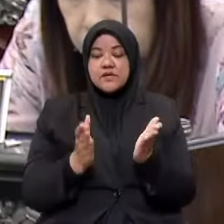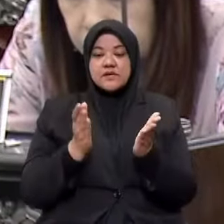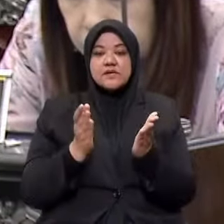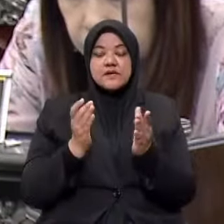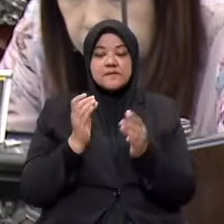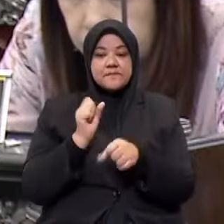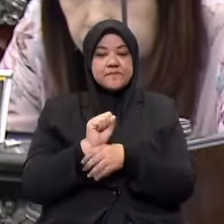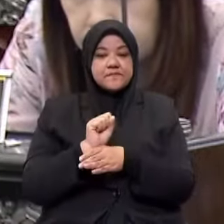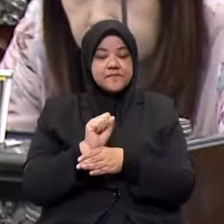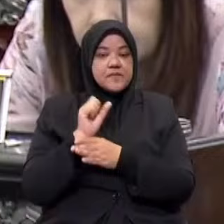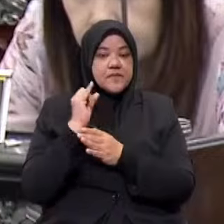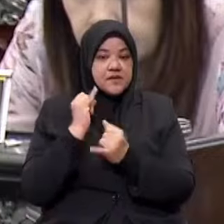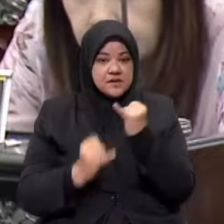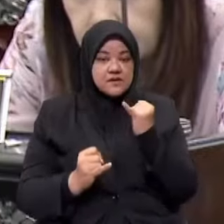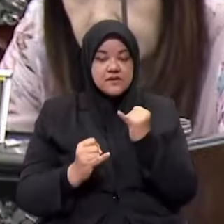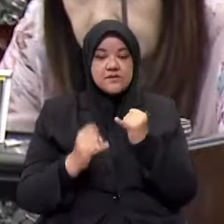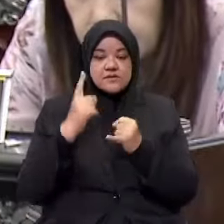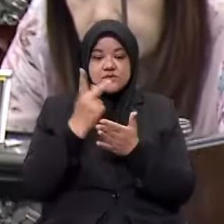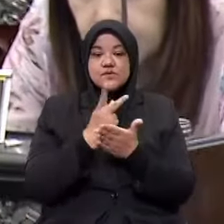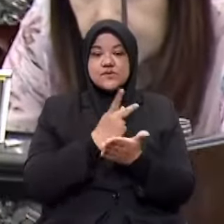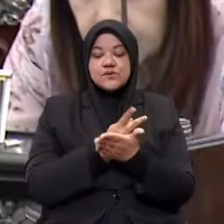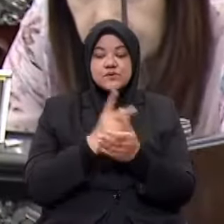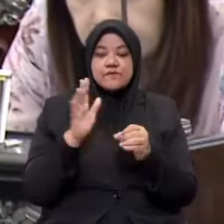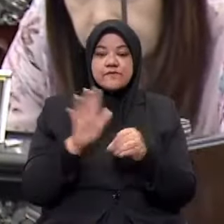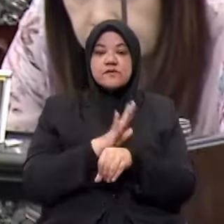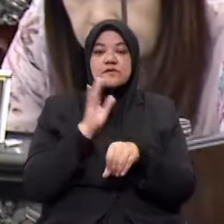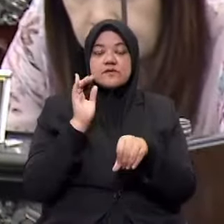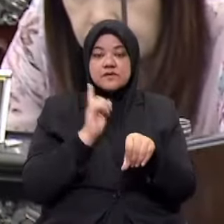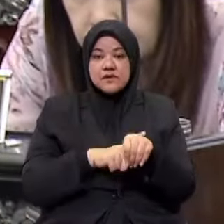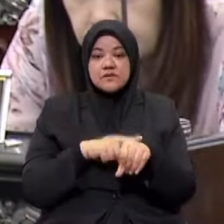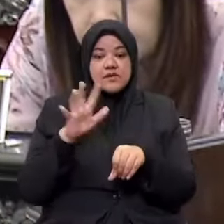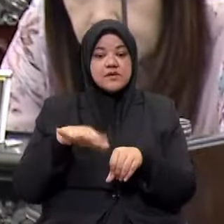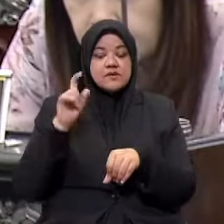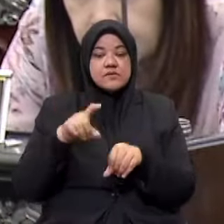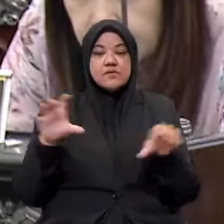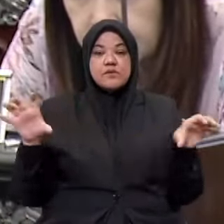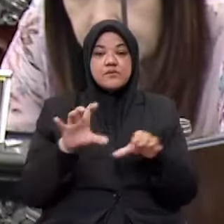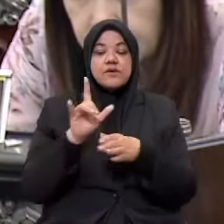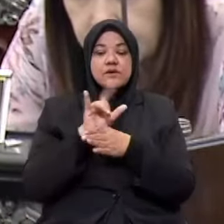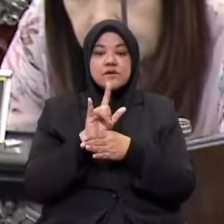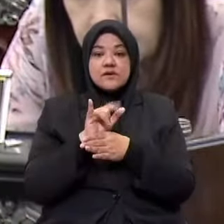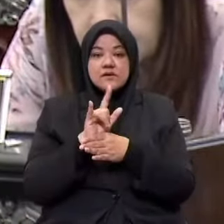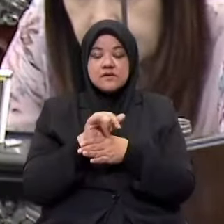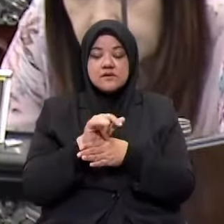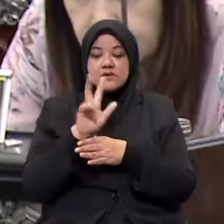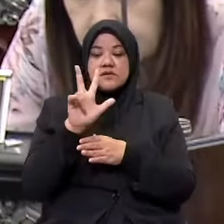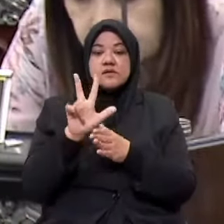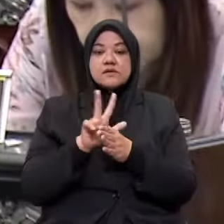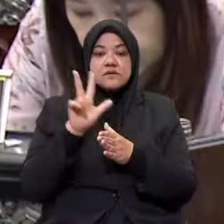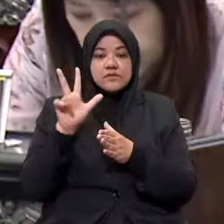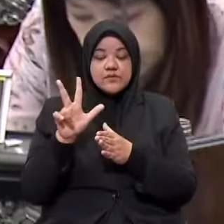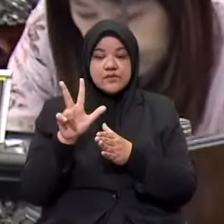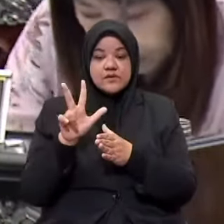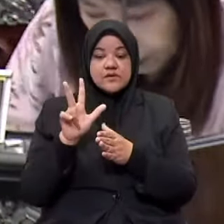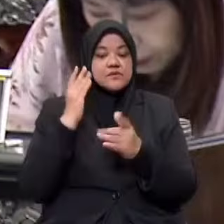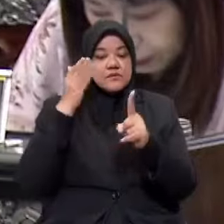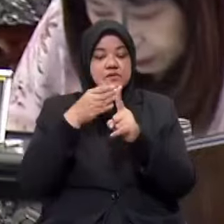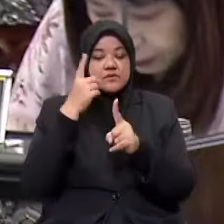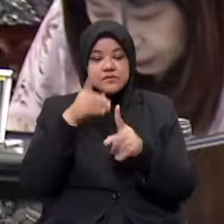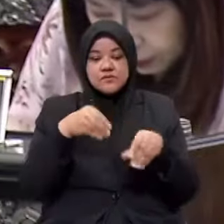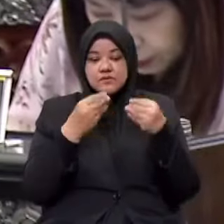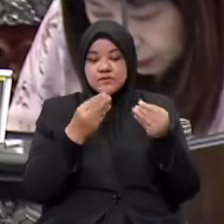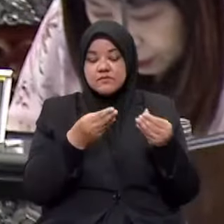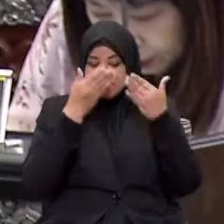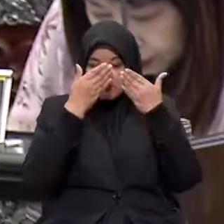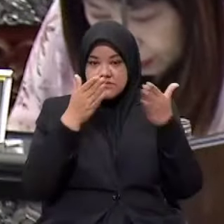semester akhir bagi kursus penuh masa mereka perlu menjalani latihan industri selama 3 bulan yang bertujuan untuk